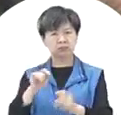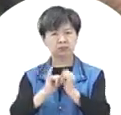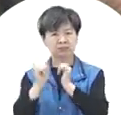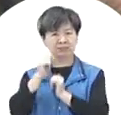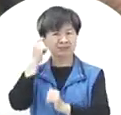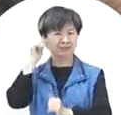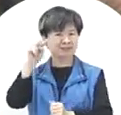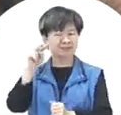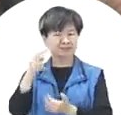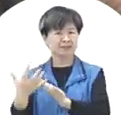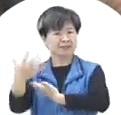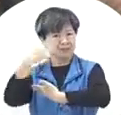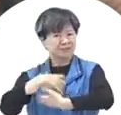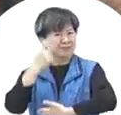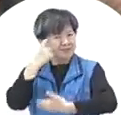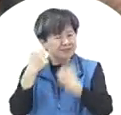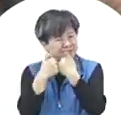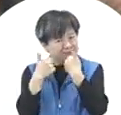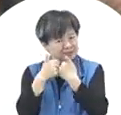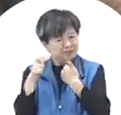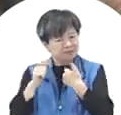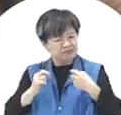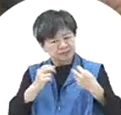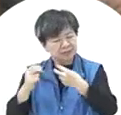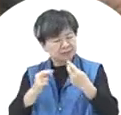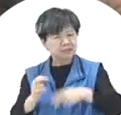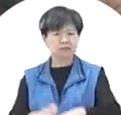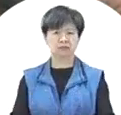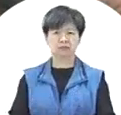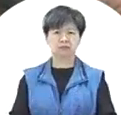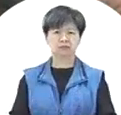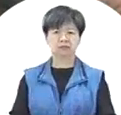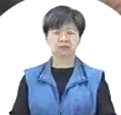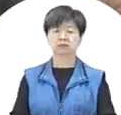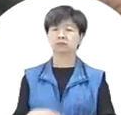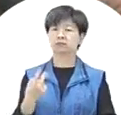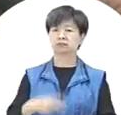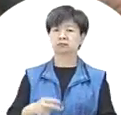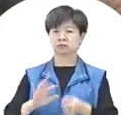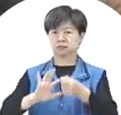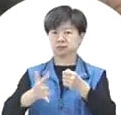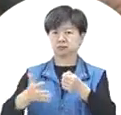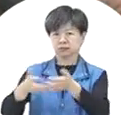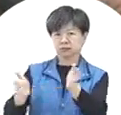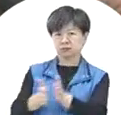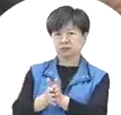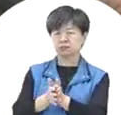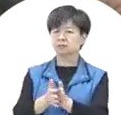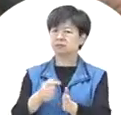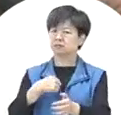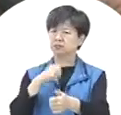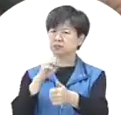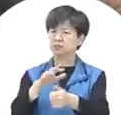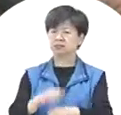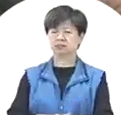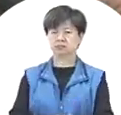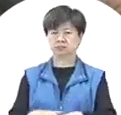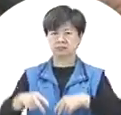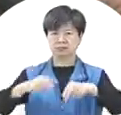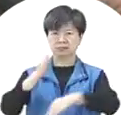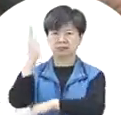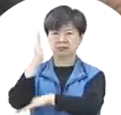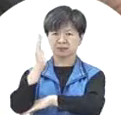见纳进去， 会 好好去修正。 是， 然后再来就是说，国中部拜托一下，你们用行政手